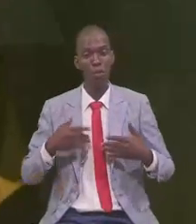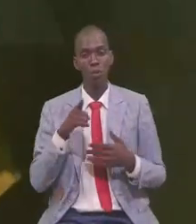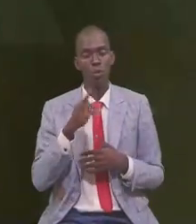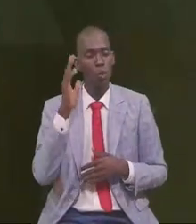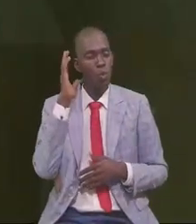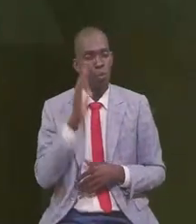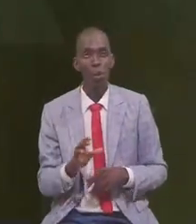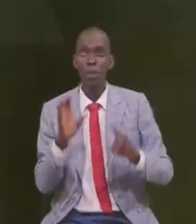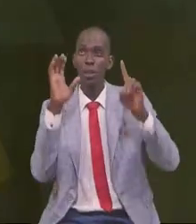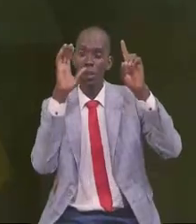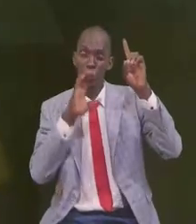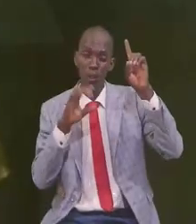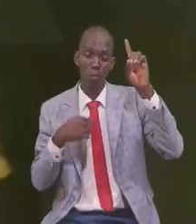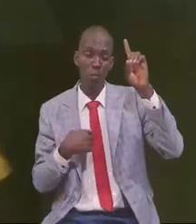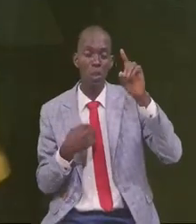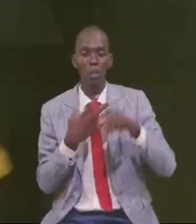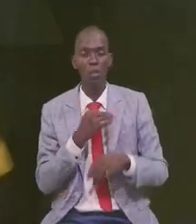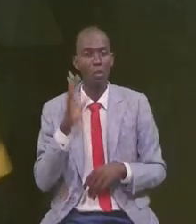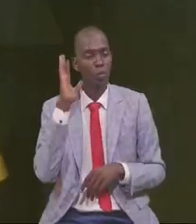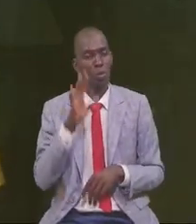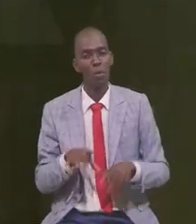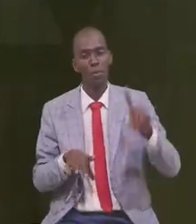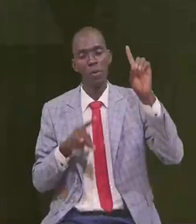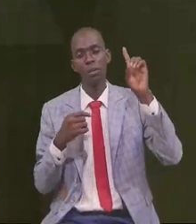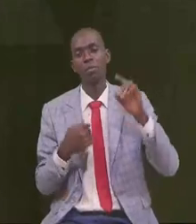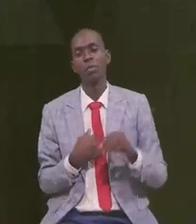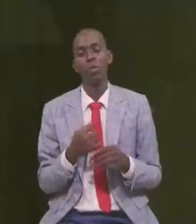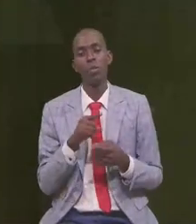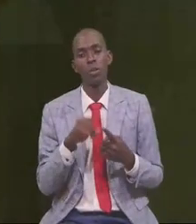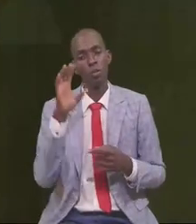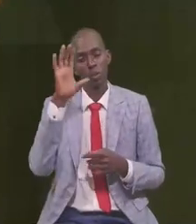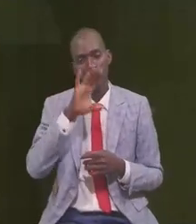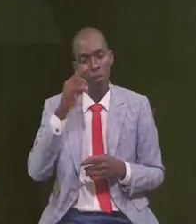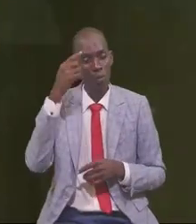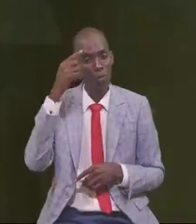vous me cherchez de tout votre cœur.